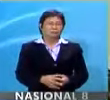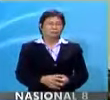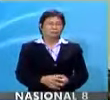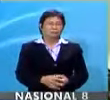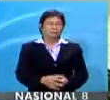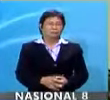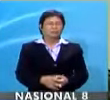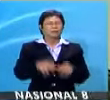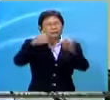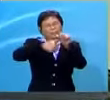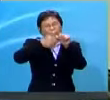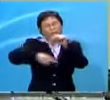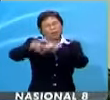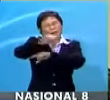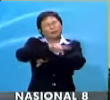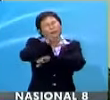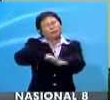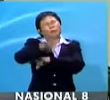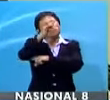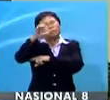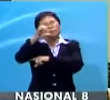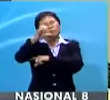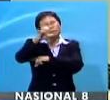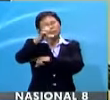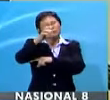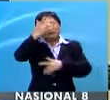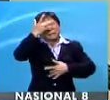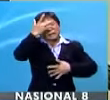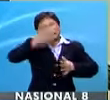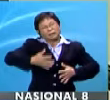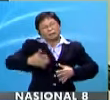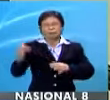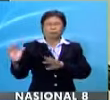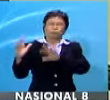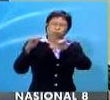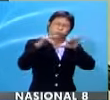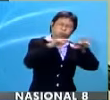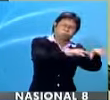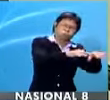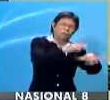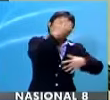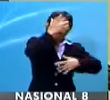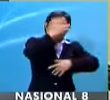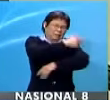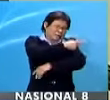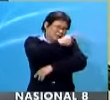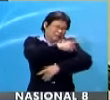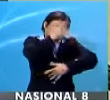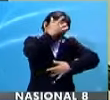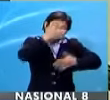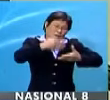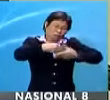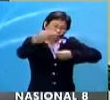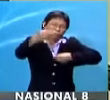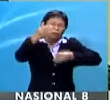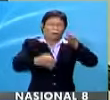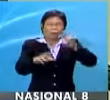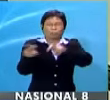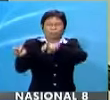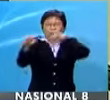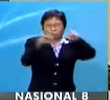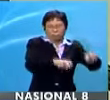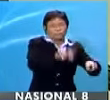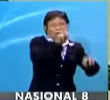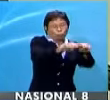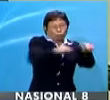orangtiap hari lebih kurang 800 orang datang ke klinik pesakit luar kalau mereka boleh